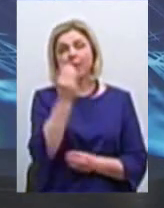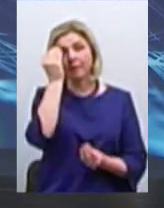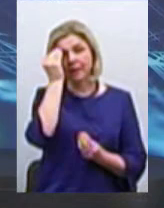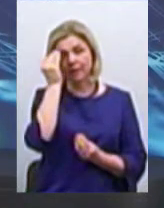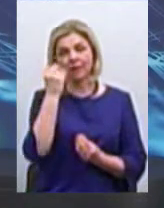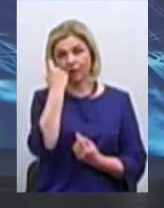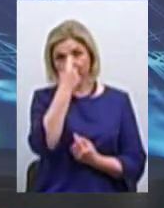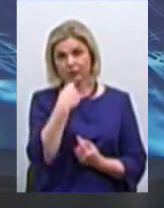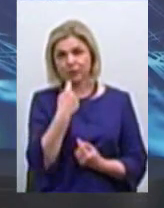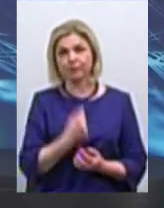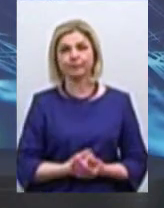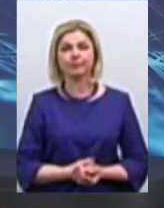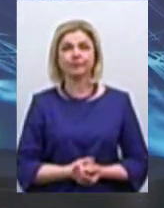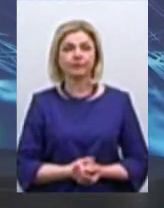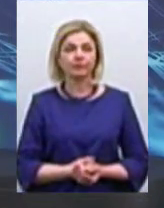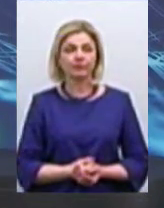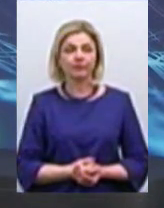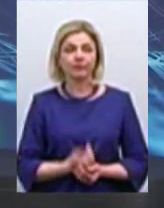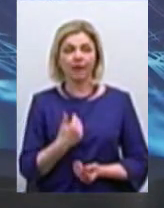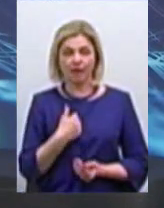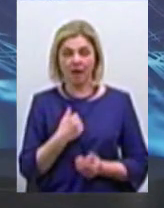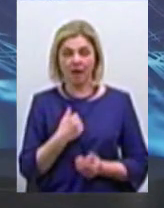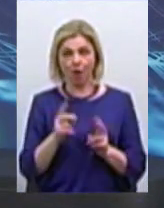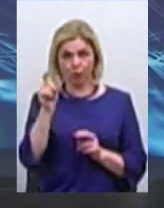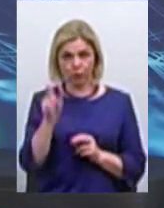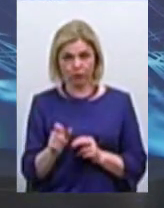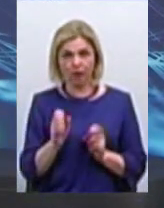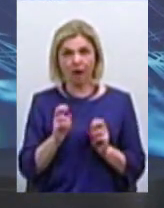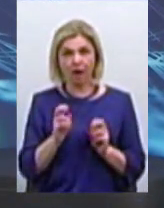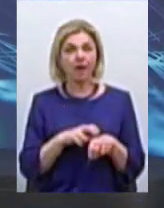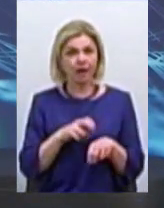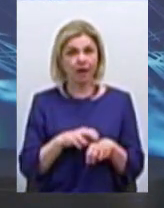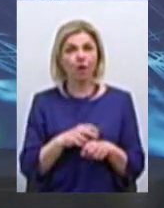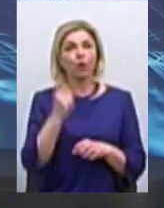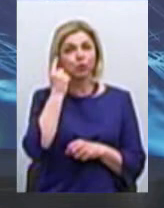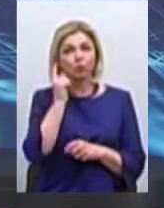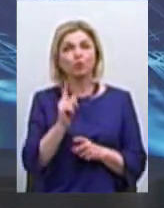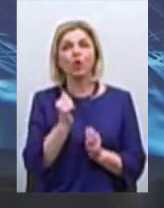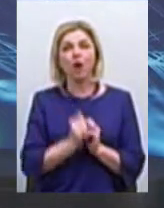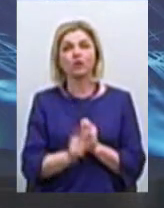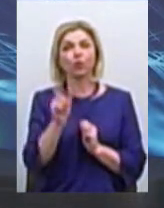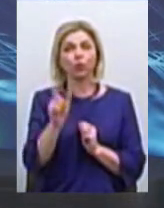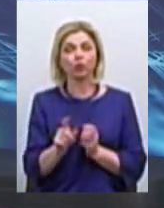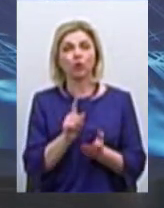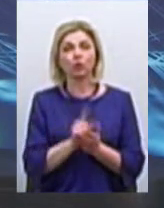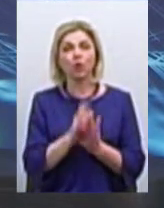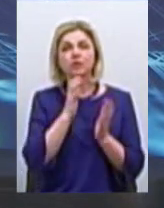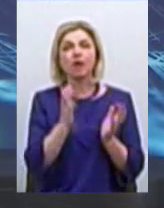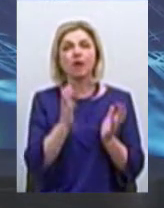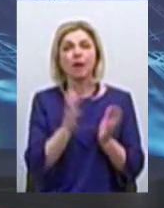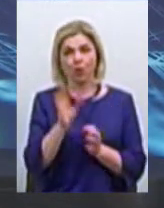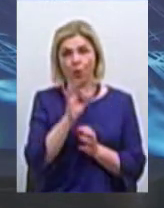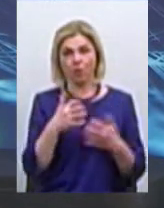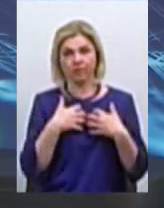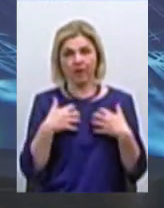думку, що я як людина, як ветеринарний лікар, думаю, що кожна людина повинна дбати про